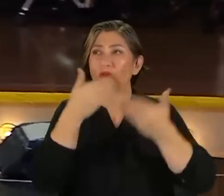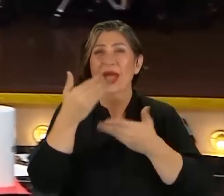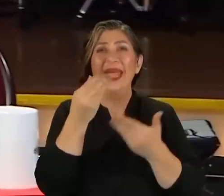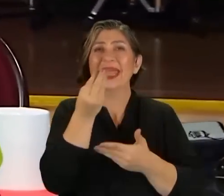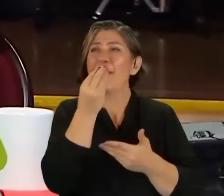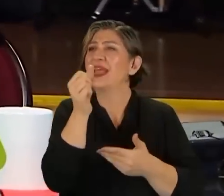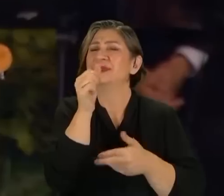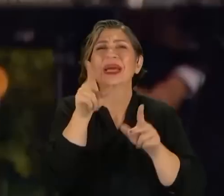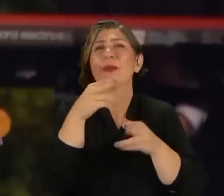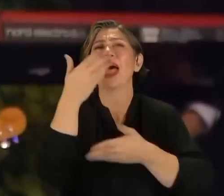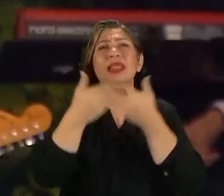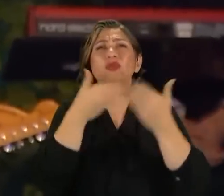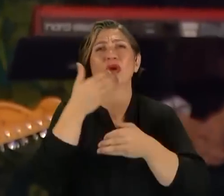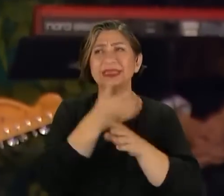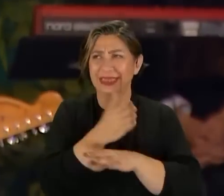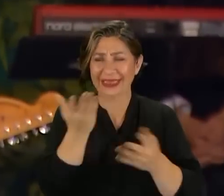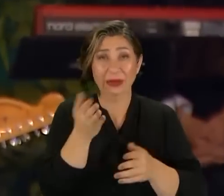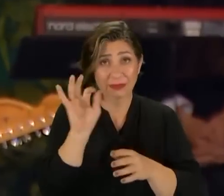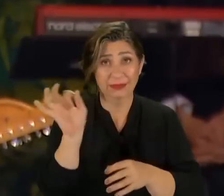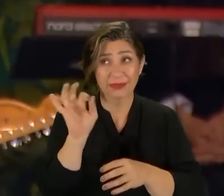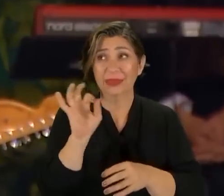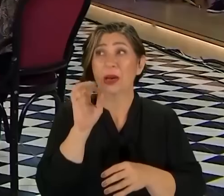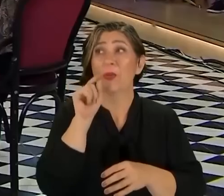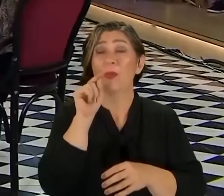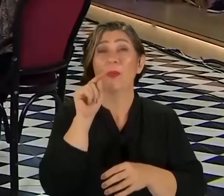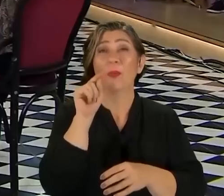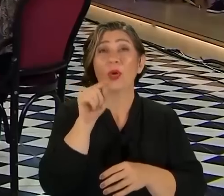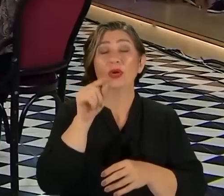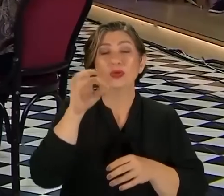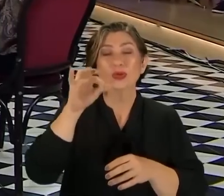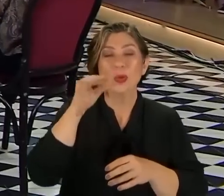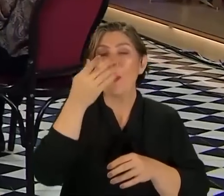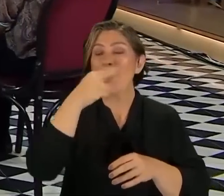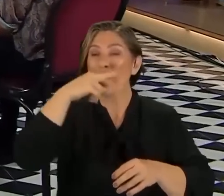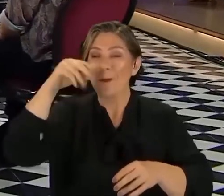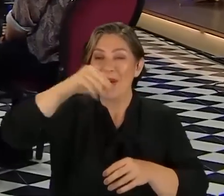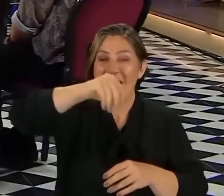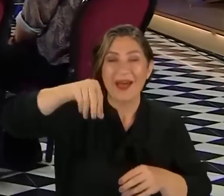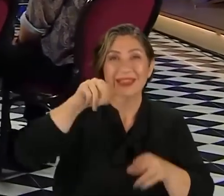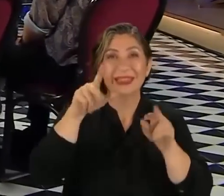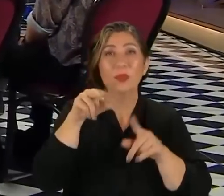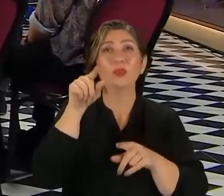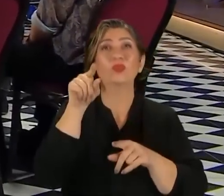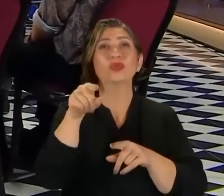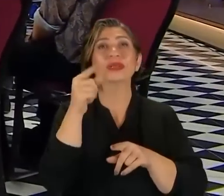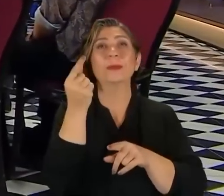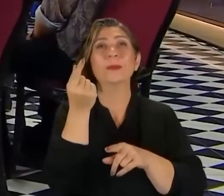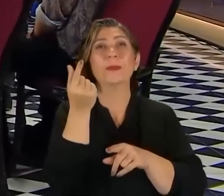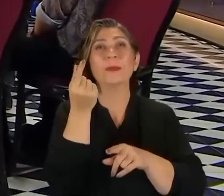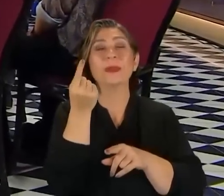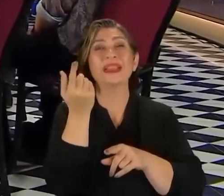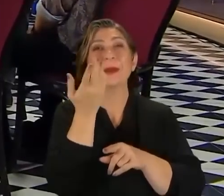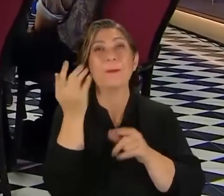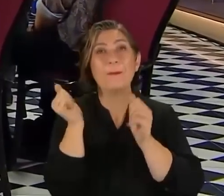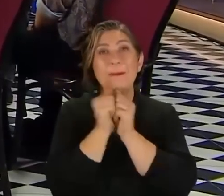Yani yeme içme gibi anlatılıyor aslında bu. Değil mi? Böyle bir tuzu, baharatı falan filan gibi. Çünkü burada bir ansamble var.